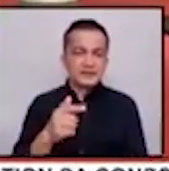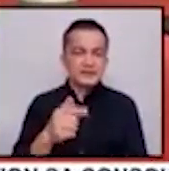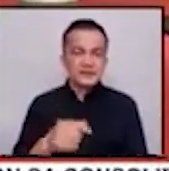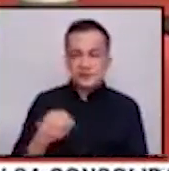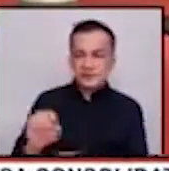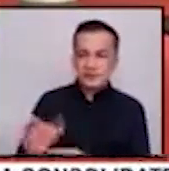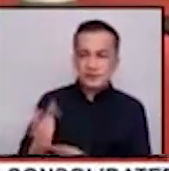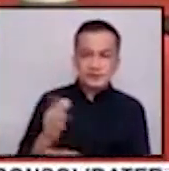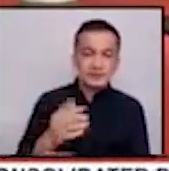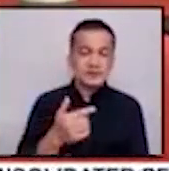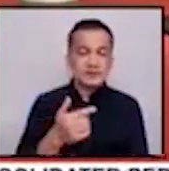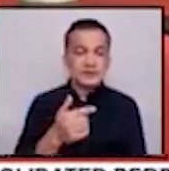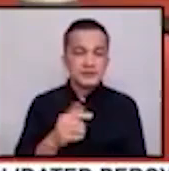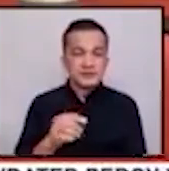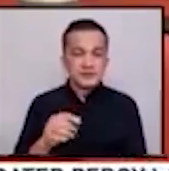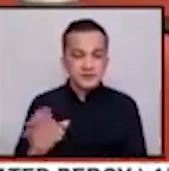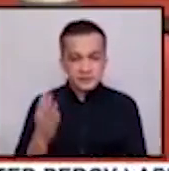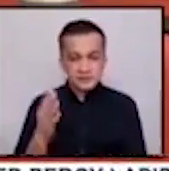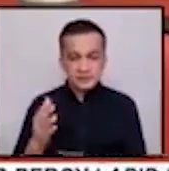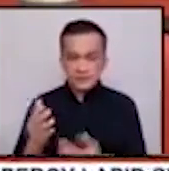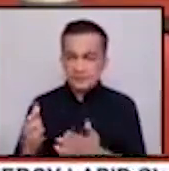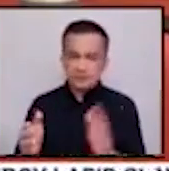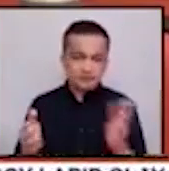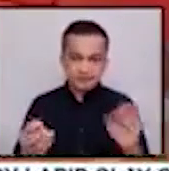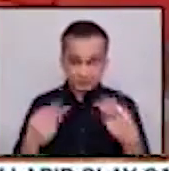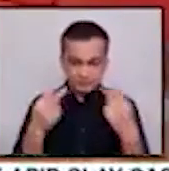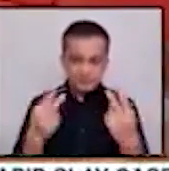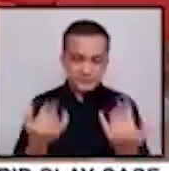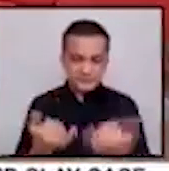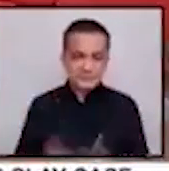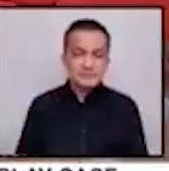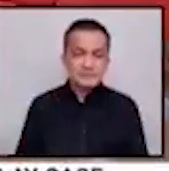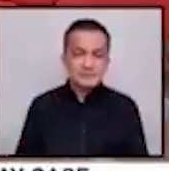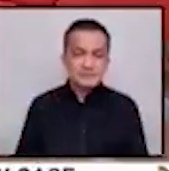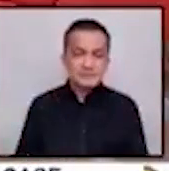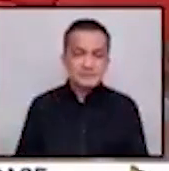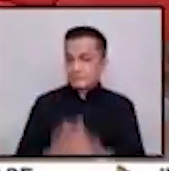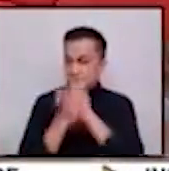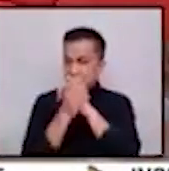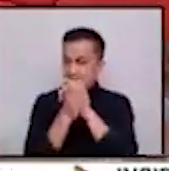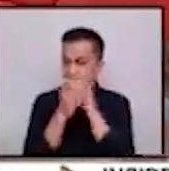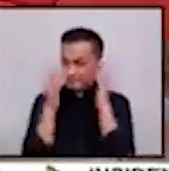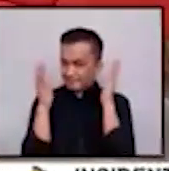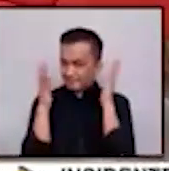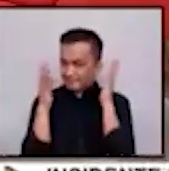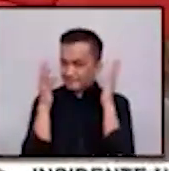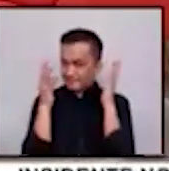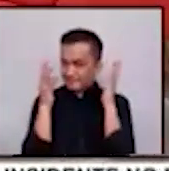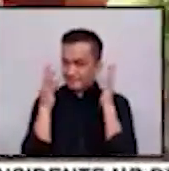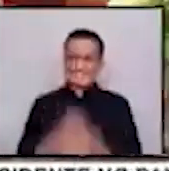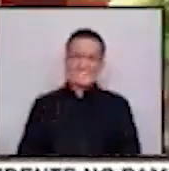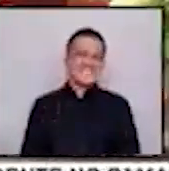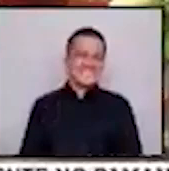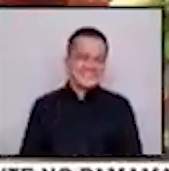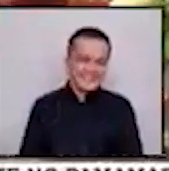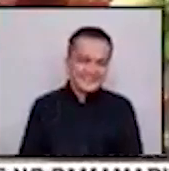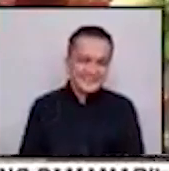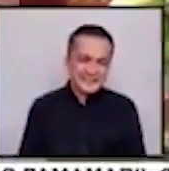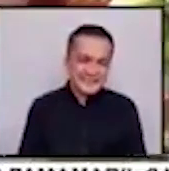kayo? And good morning to everyone who's watching today. Congratulations! Palakpakan naman natin si Kristzan. Grabe, first